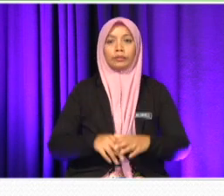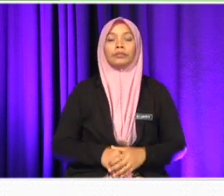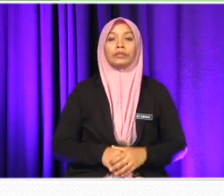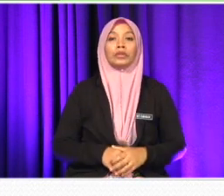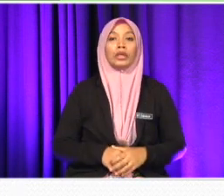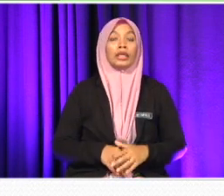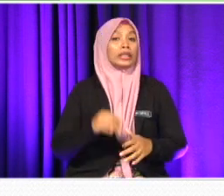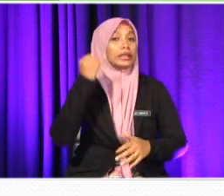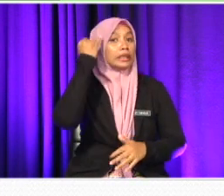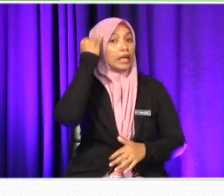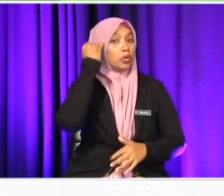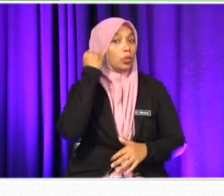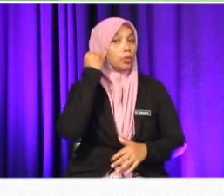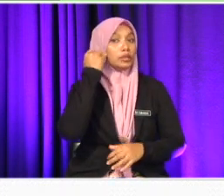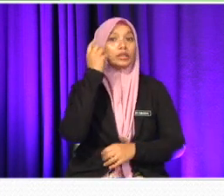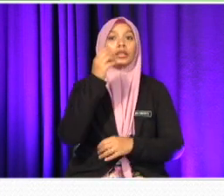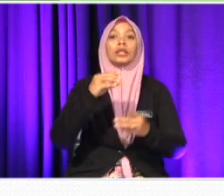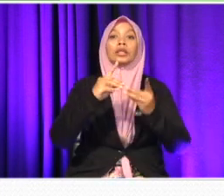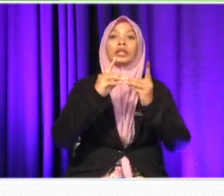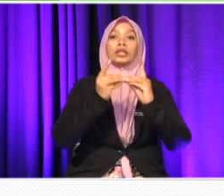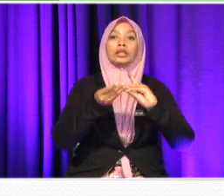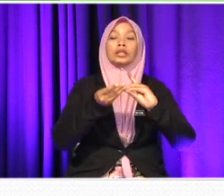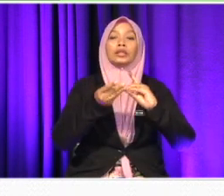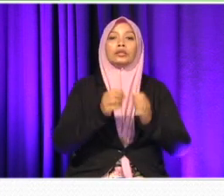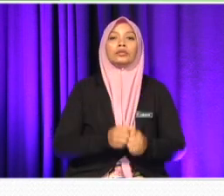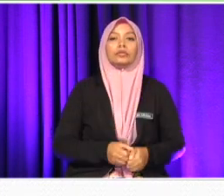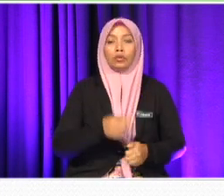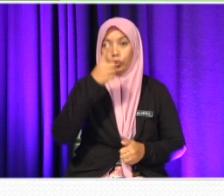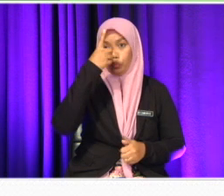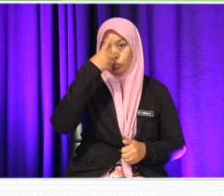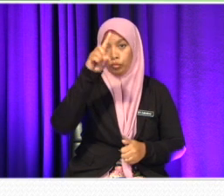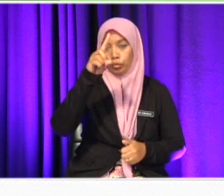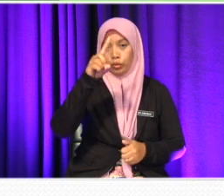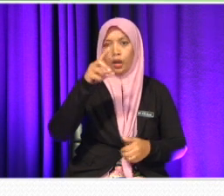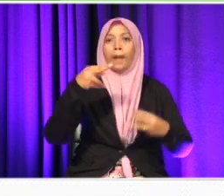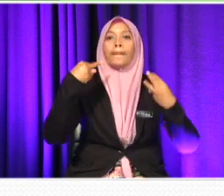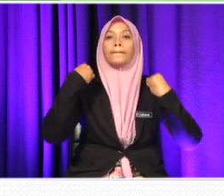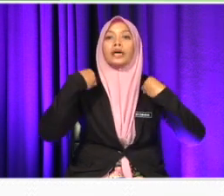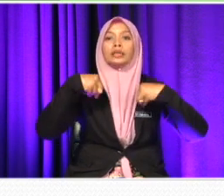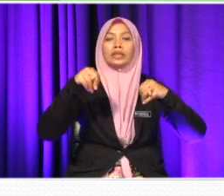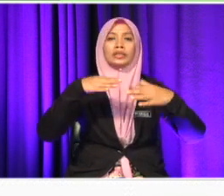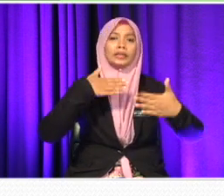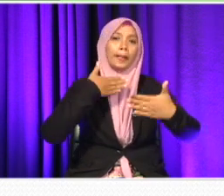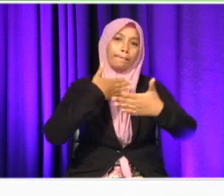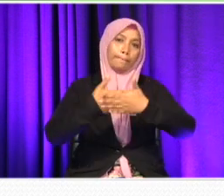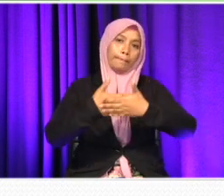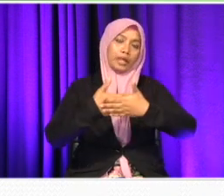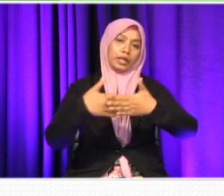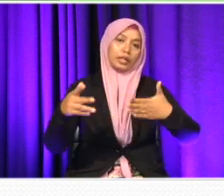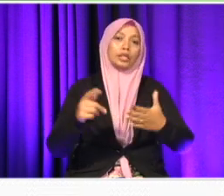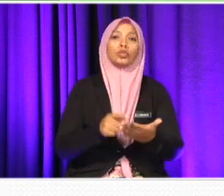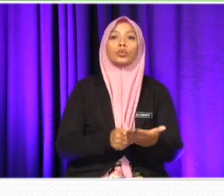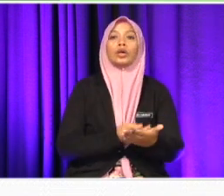gunakan aplikasi-aplikasi yang ada untuk memasarkan ataupun menyampaikan suatu produk